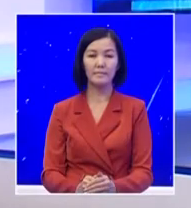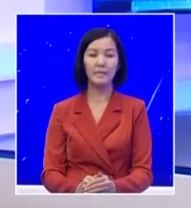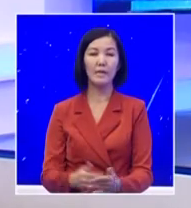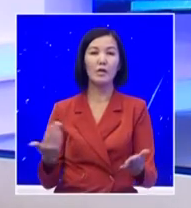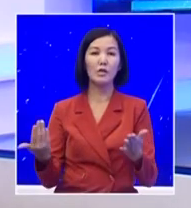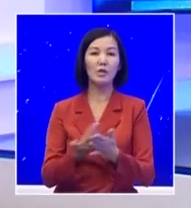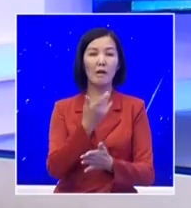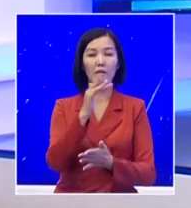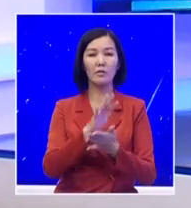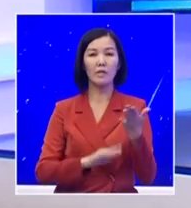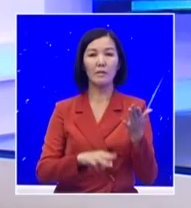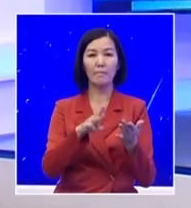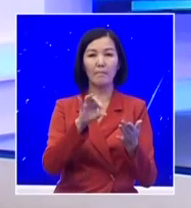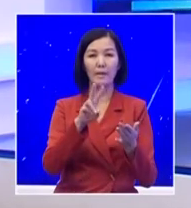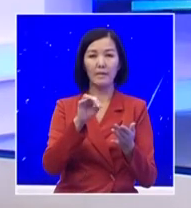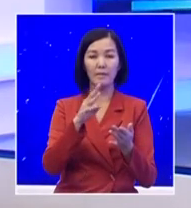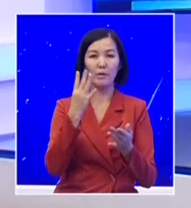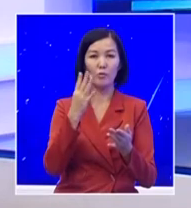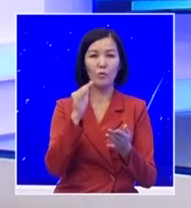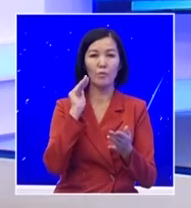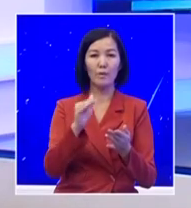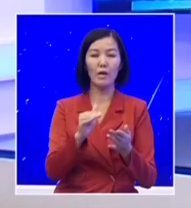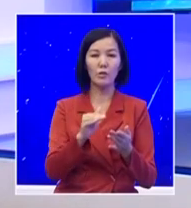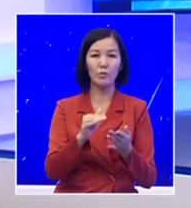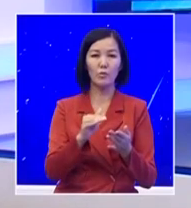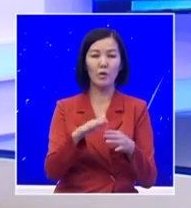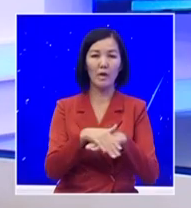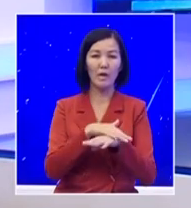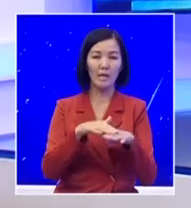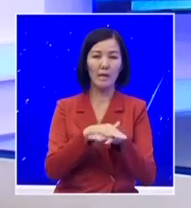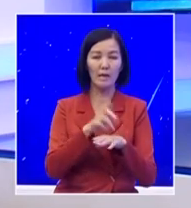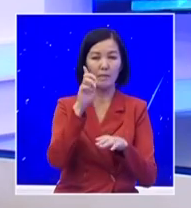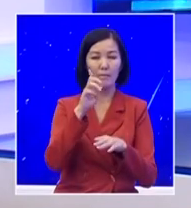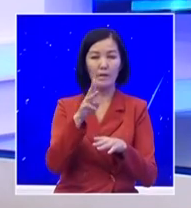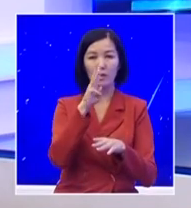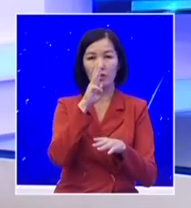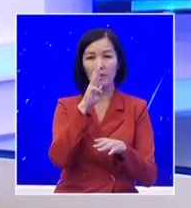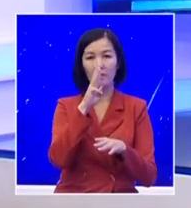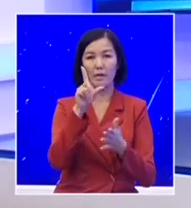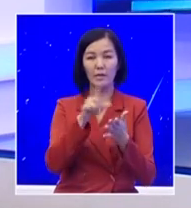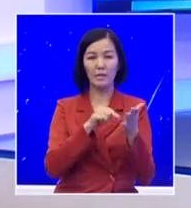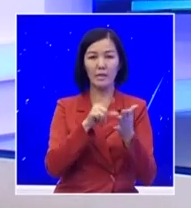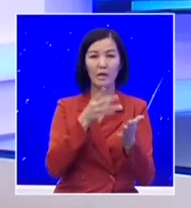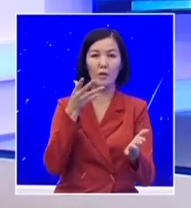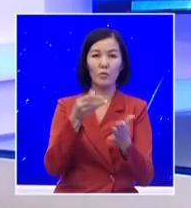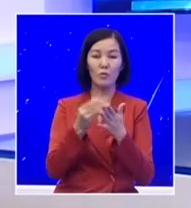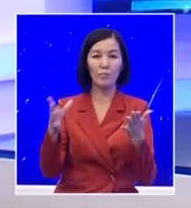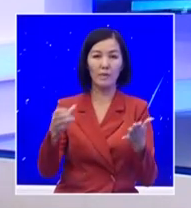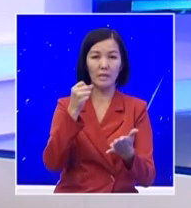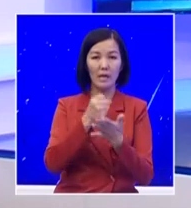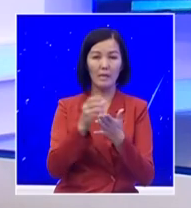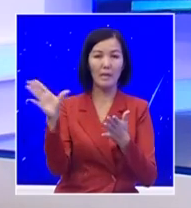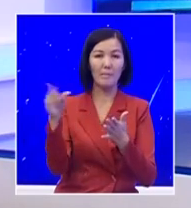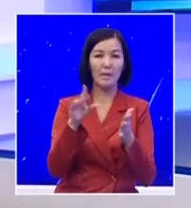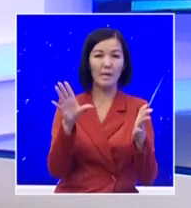Хабарымызды жалғастырамыз. Пандемия кезінде 4000-ға жуық жетісулыққа мемлекеттік жәрдемақылар мен зейнетақы төлемдері тағайындалды.